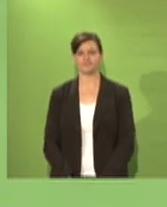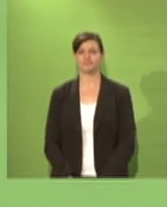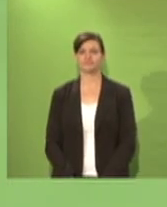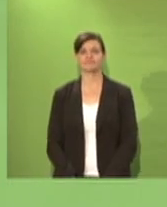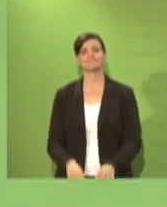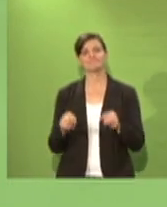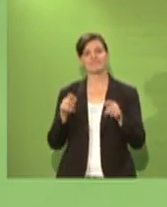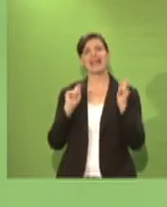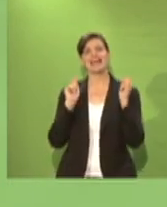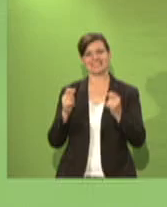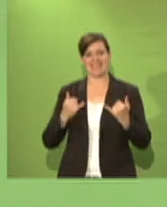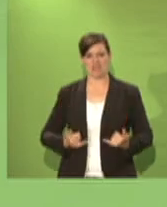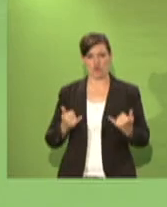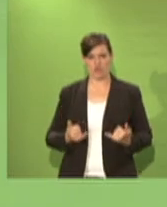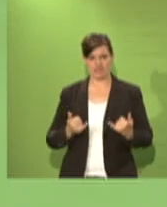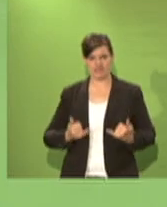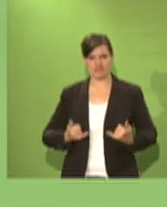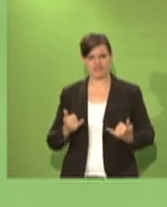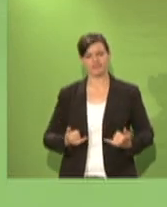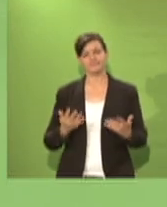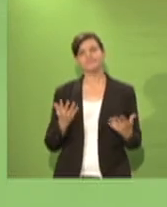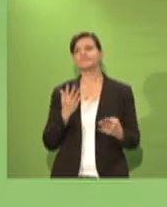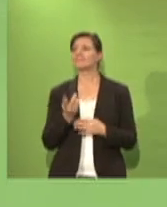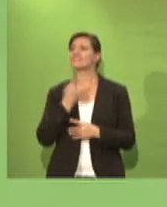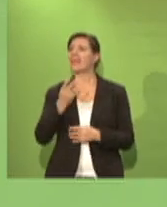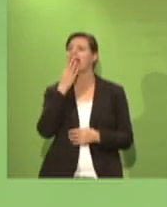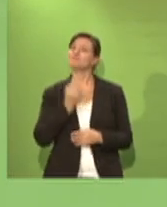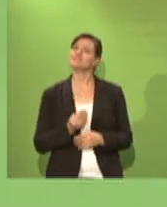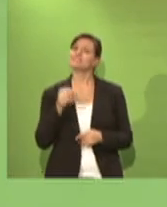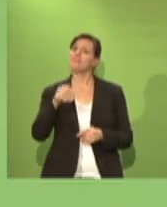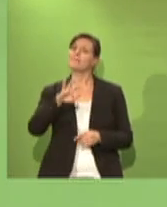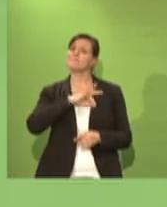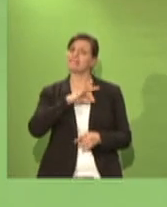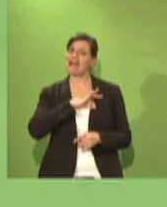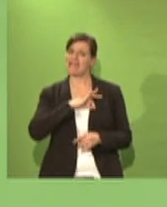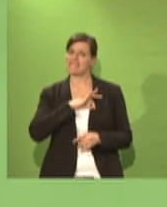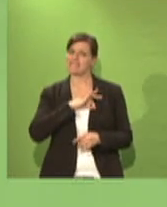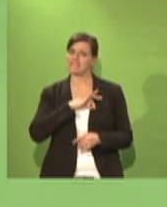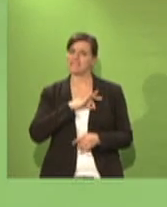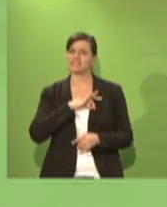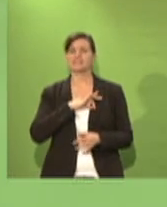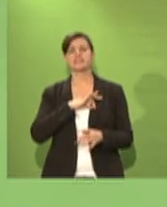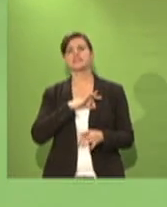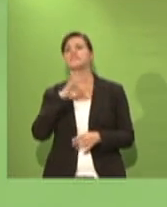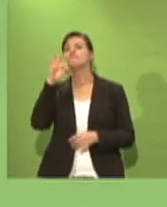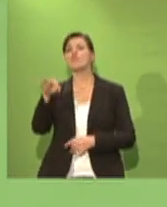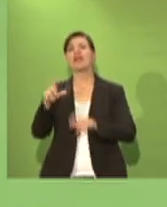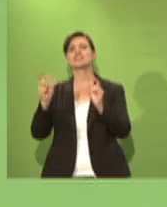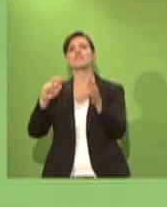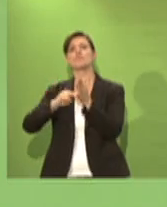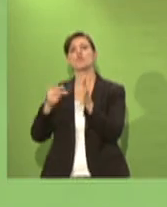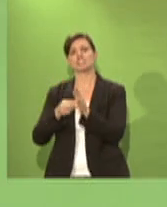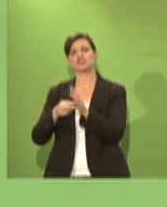Der Antrag heute ist von der Absicht getragen, dass die Partei für die gesellschaftspolitische Diskussion um